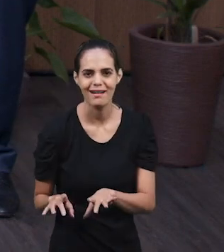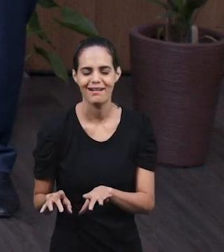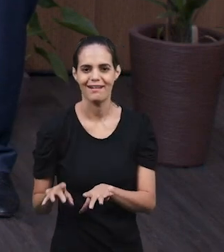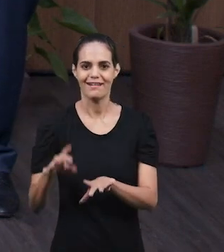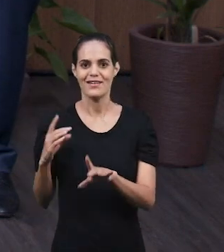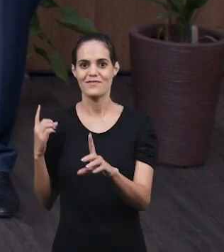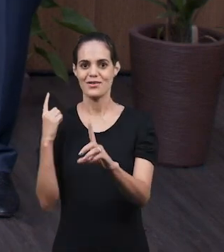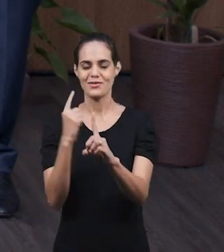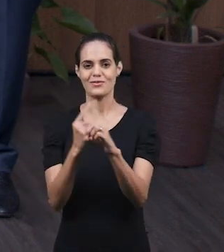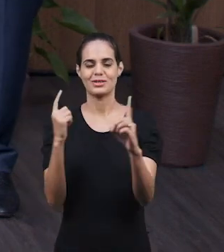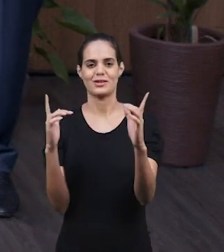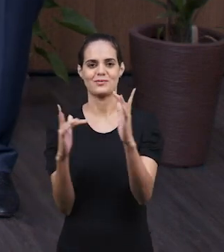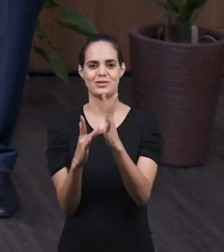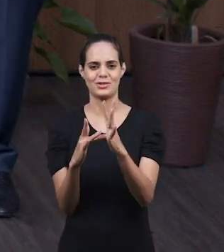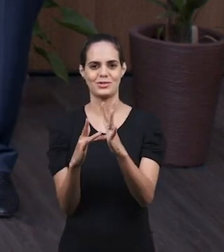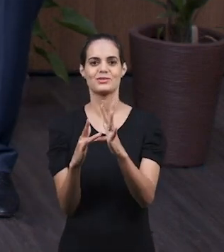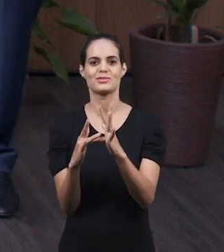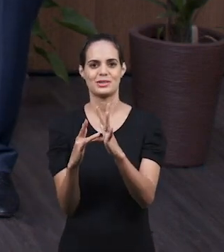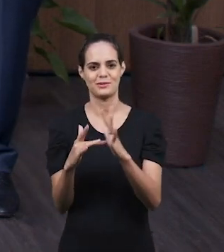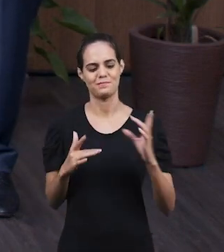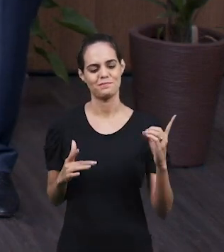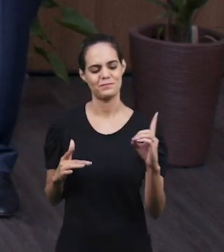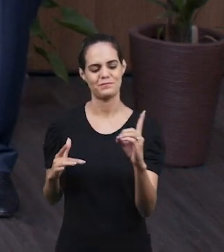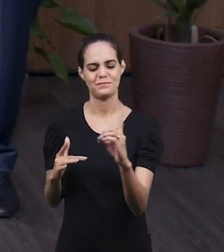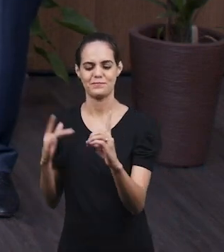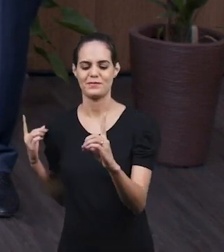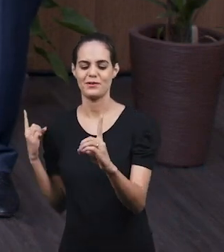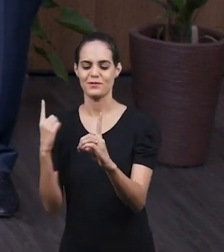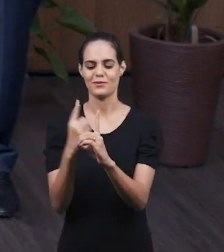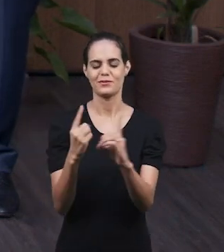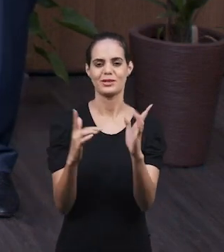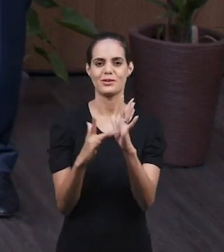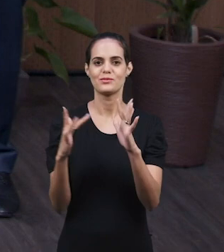se retrouver avec le Sauveur. Ce jour,